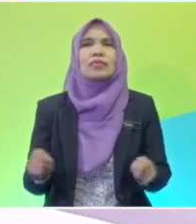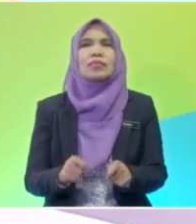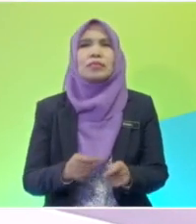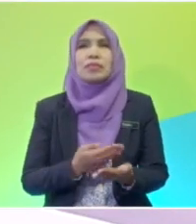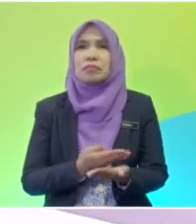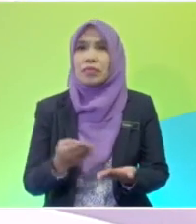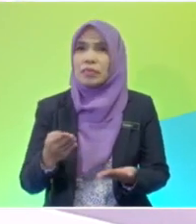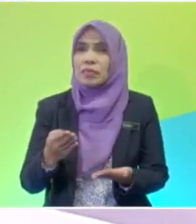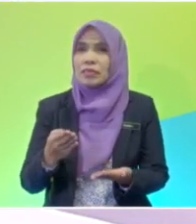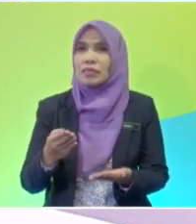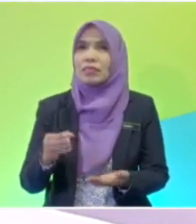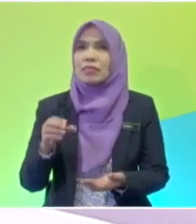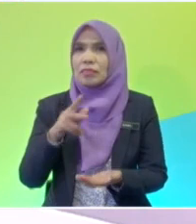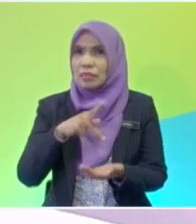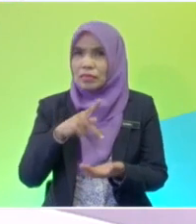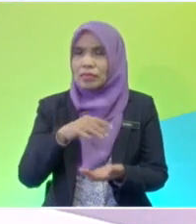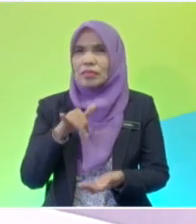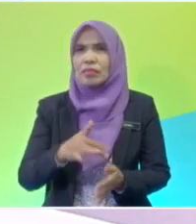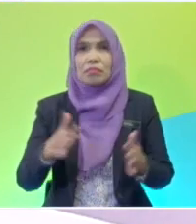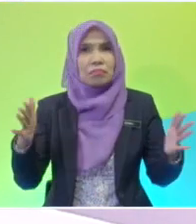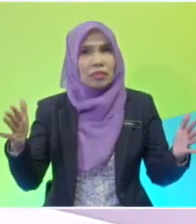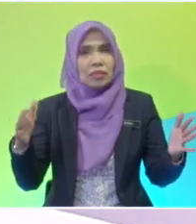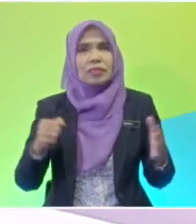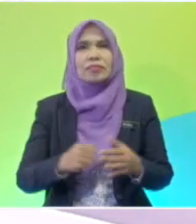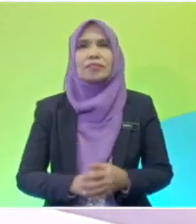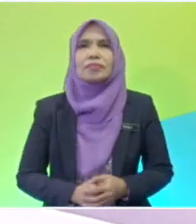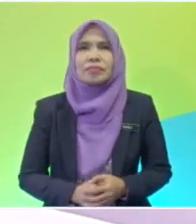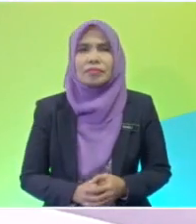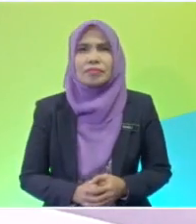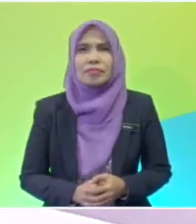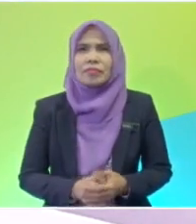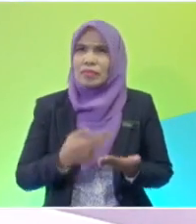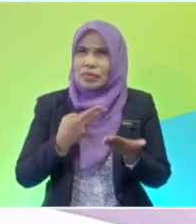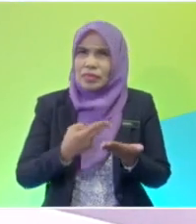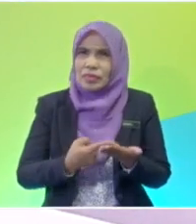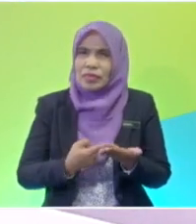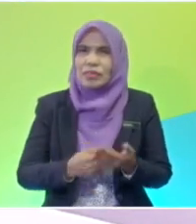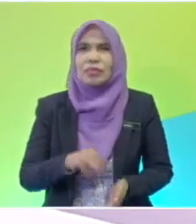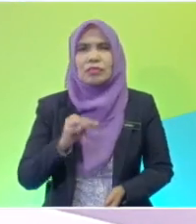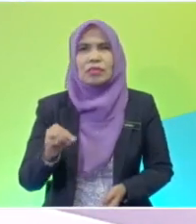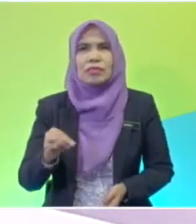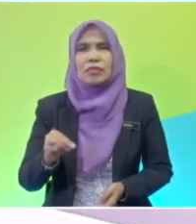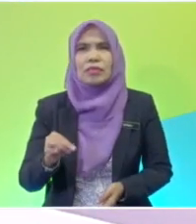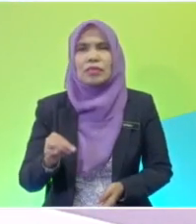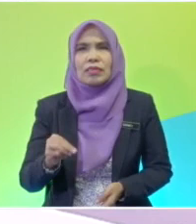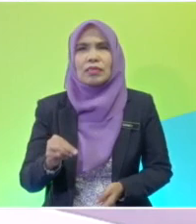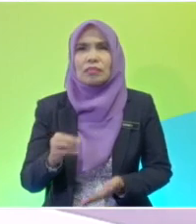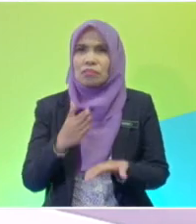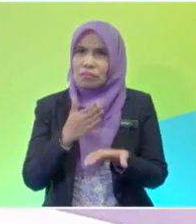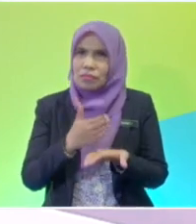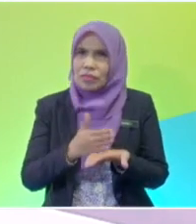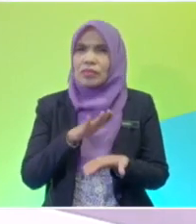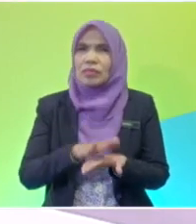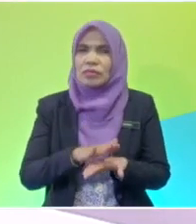lihat daripada ulasan yang keluar daripada murid berkenaan sehingga tidak mengambil keputusan untuk meninggalkan sekolah ini susu pekaro yang